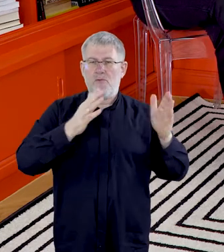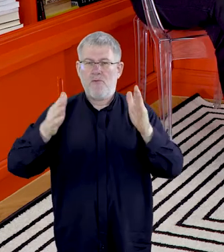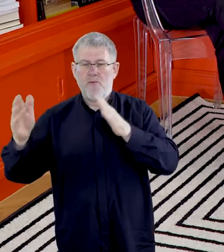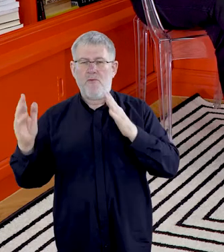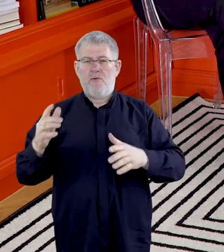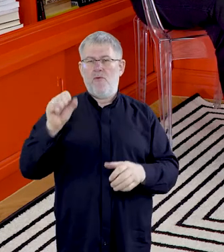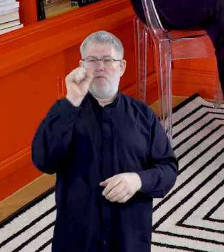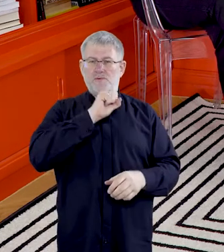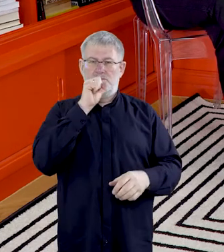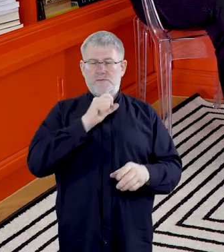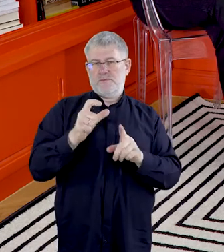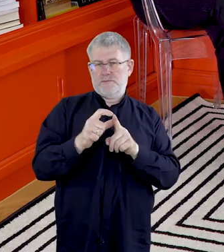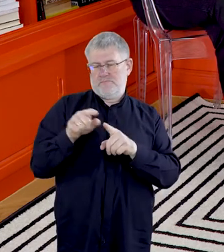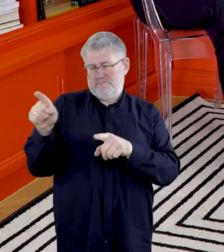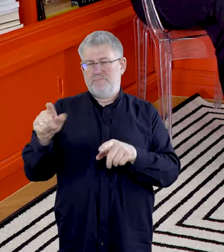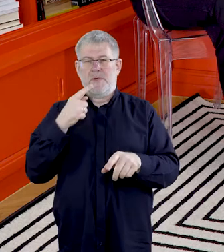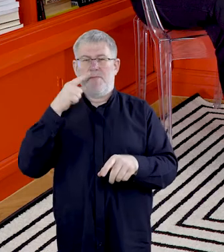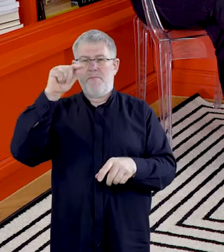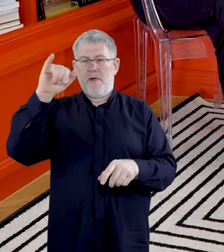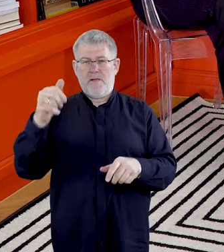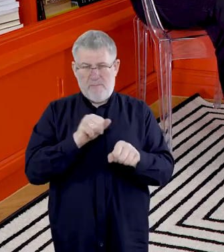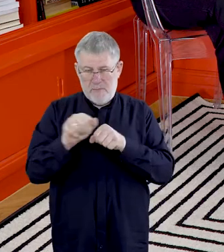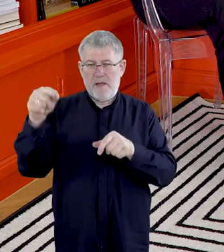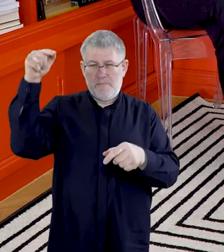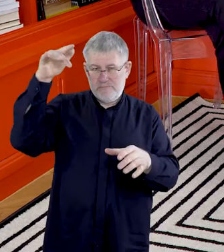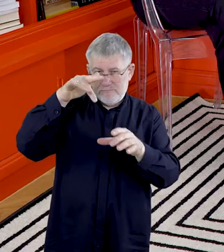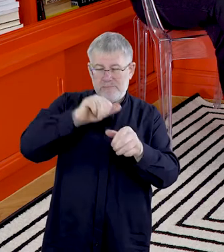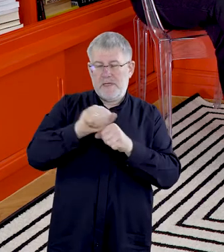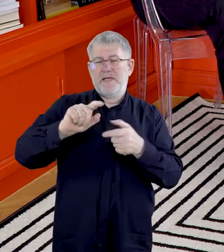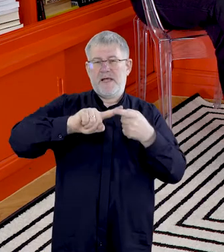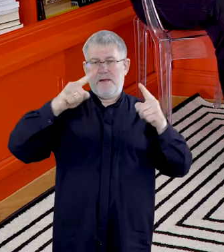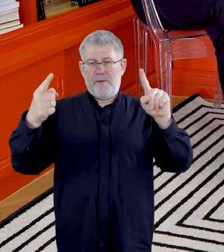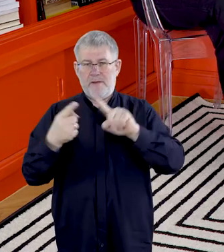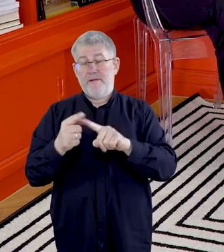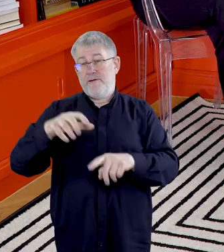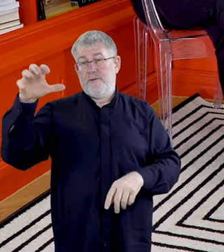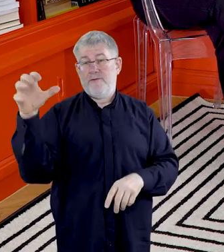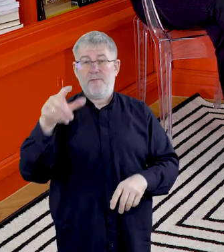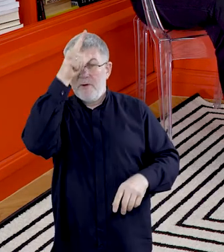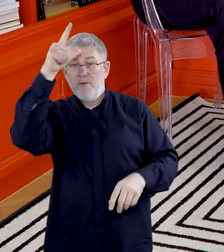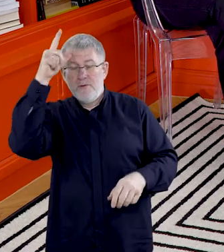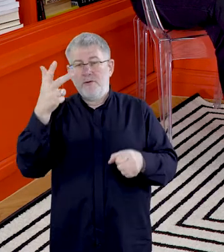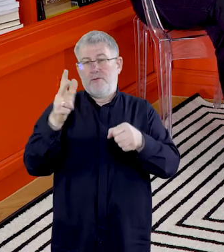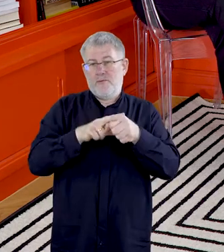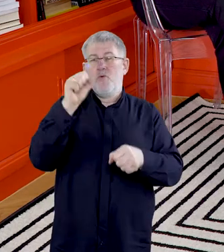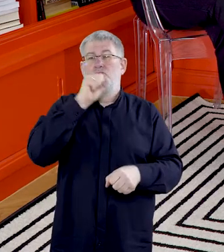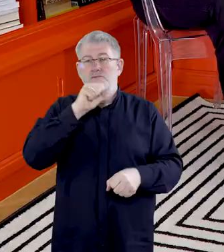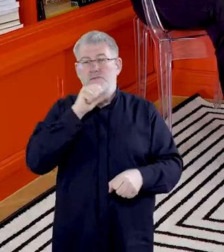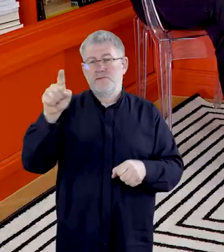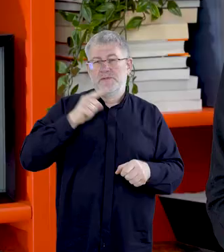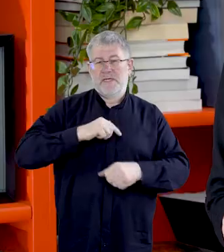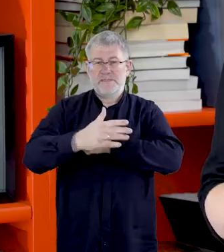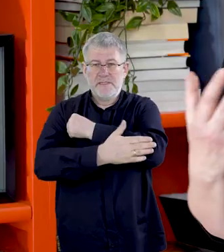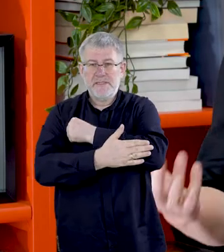mamy też zasady gramatyczne, które porządkują używanie znaków migowych. No i oczywiście grupę ludzi, tak, która stosuje teraz te wszystkie